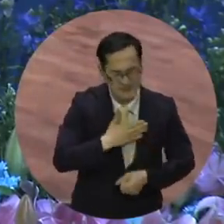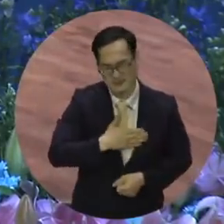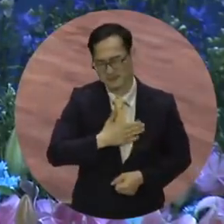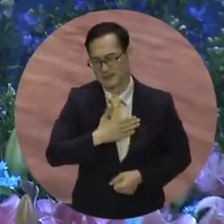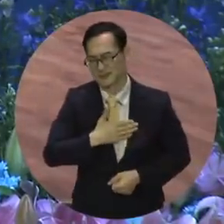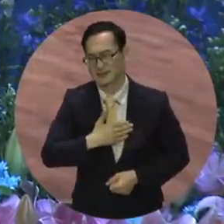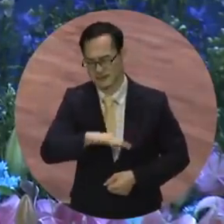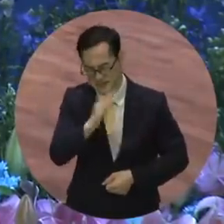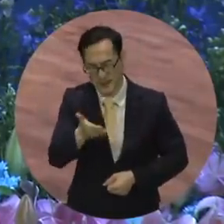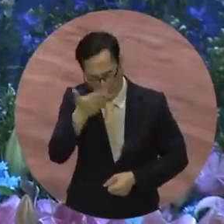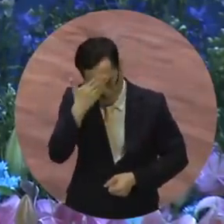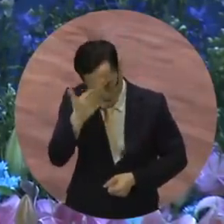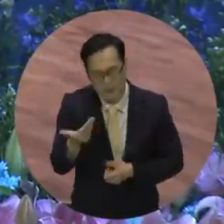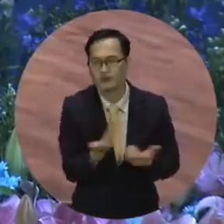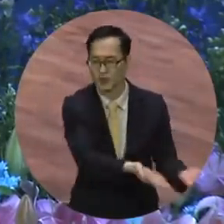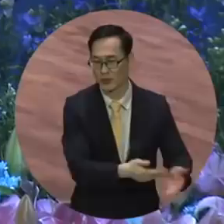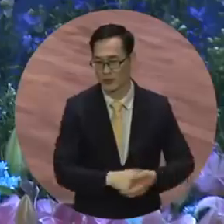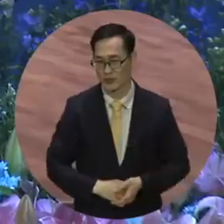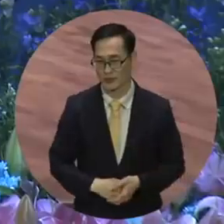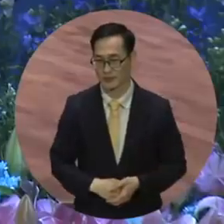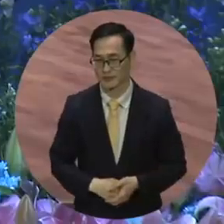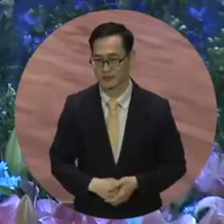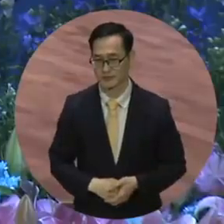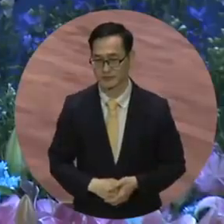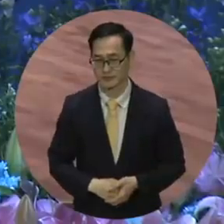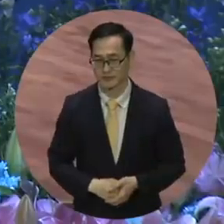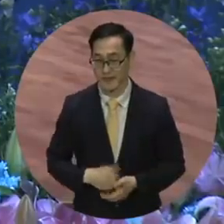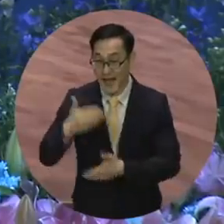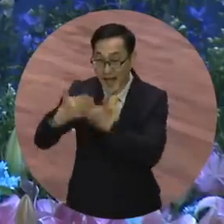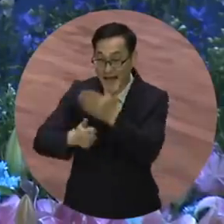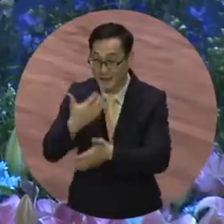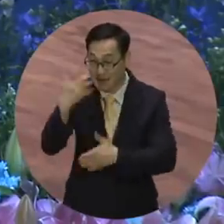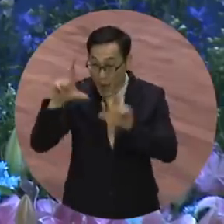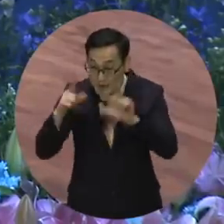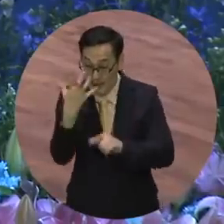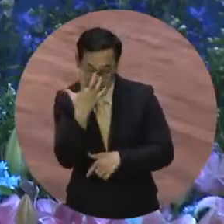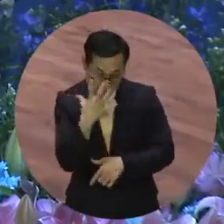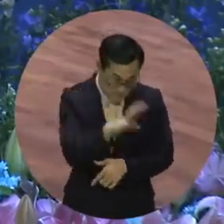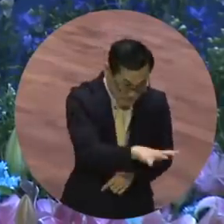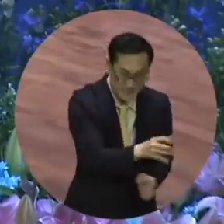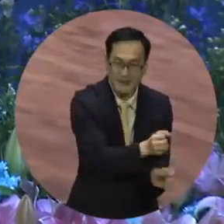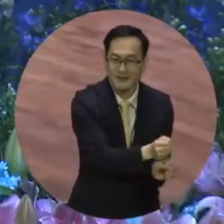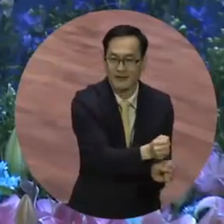자기 모습을 닮았단 말이에요, 영이. 그러니까 자기 자식, 여러분,